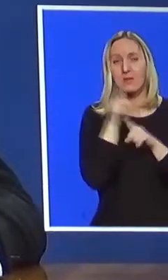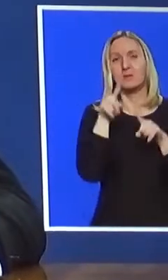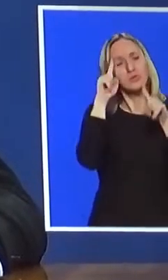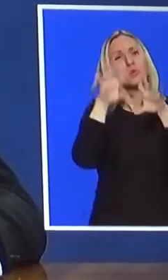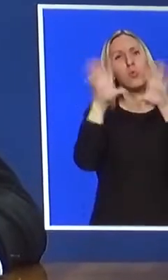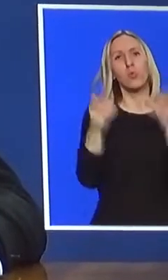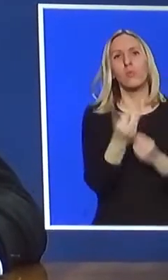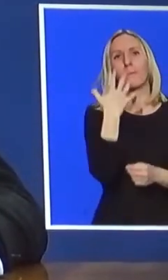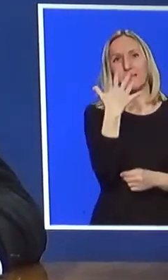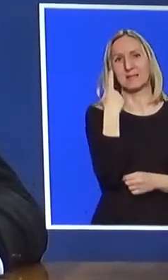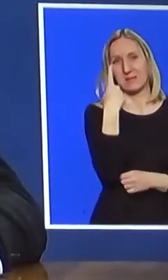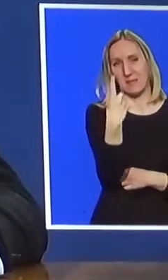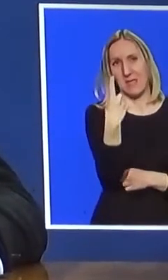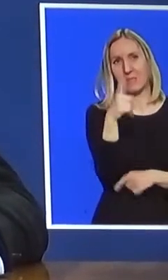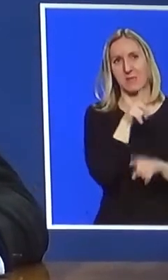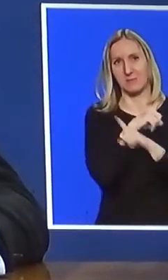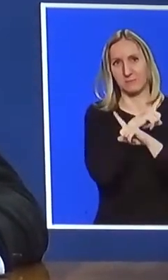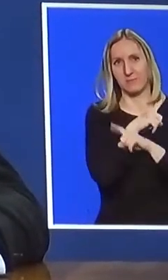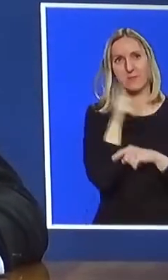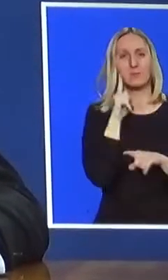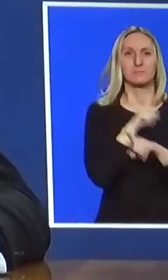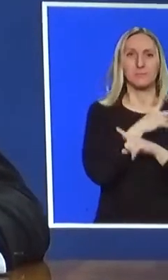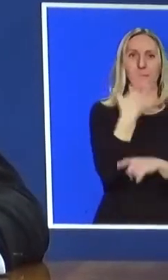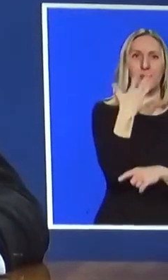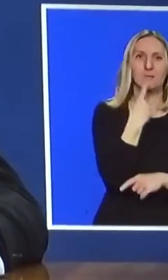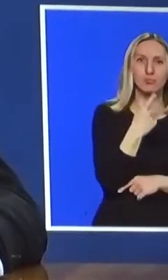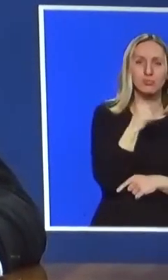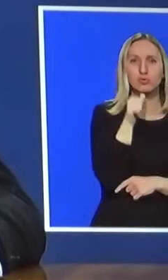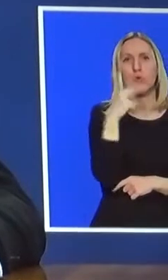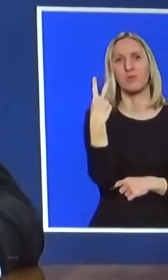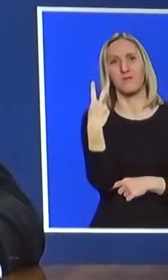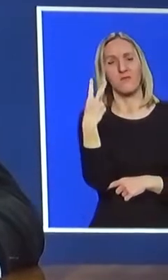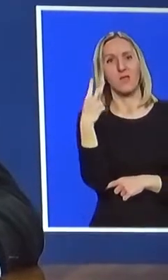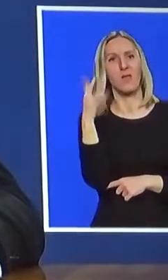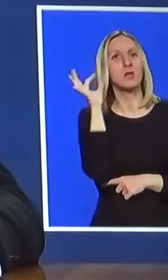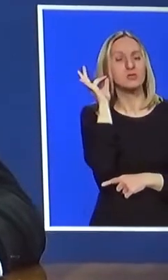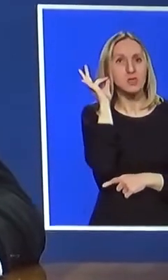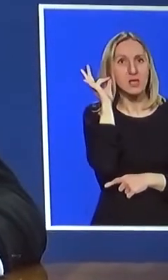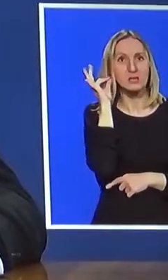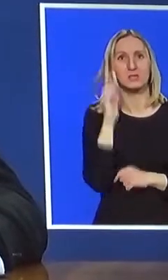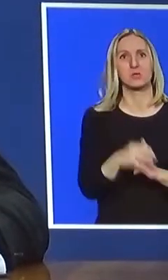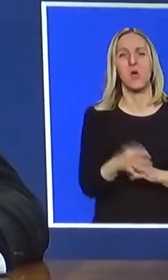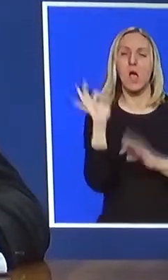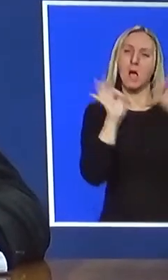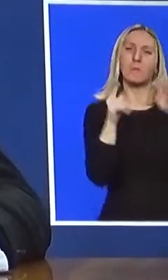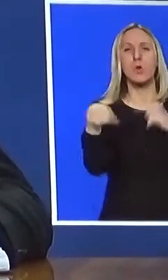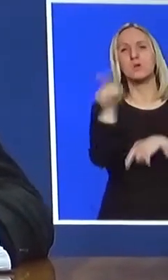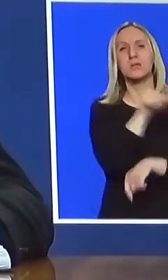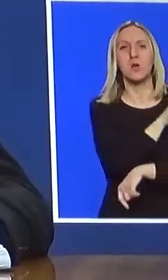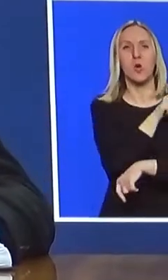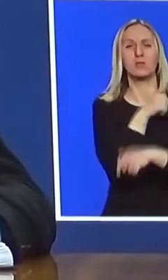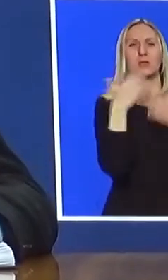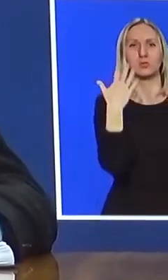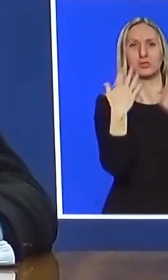ukupno 51. Preminulo je 5 osoba muškog pola, 2 osobe ženskog, prosek njihovih godina bio